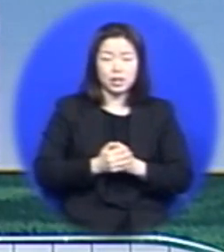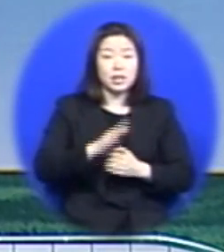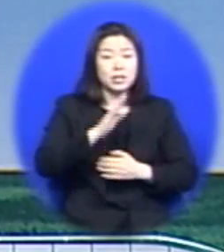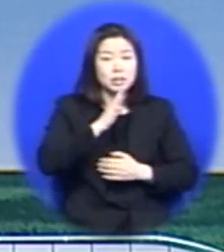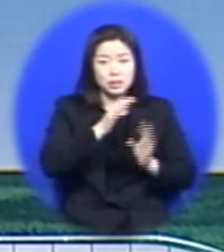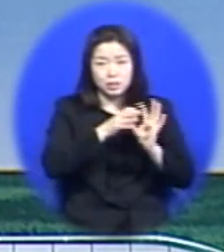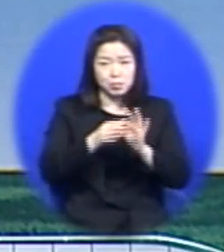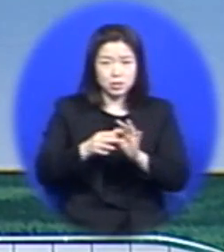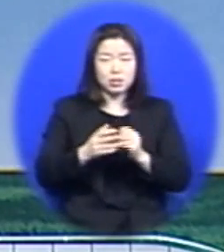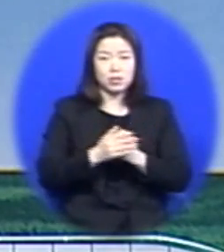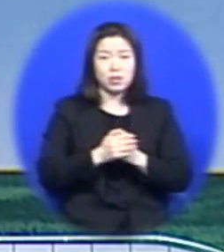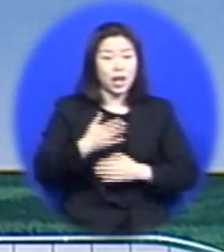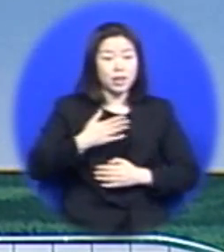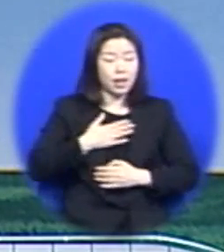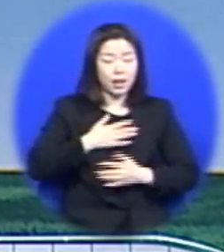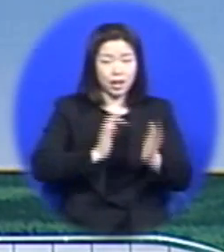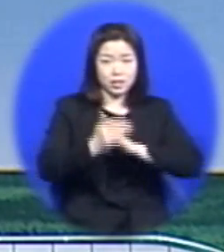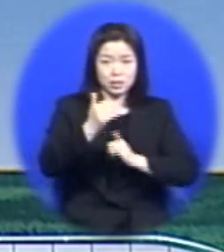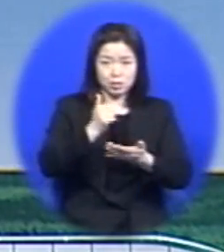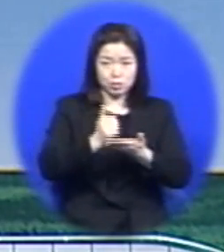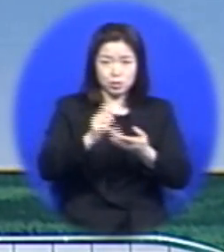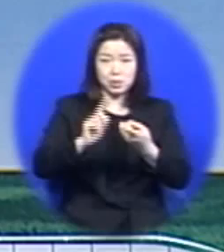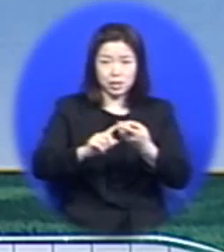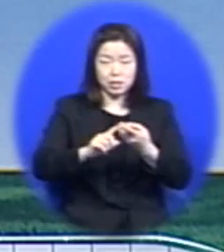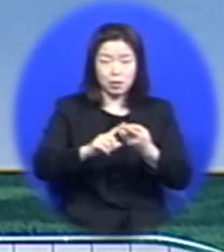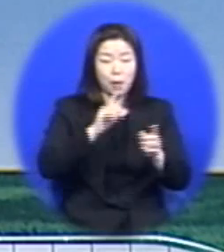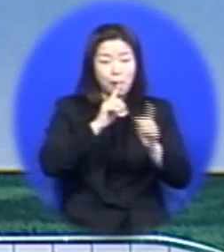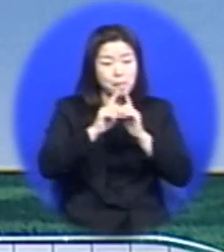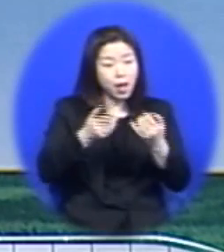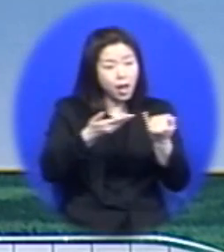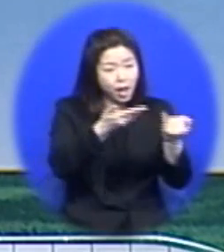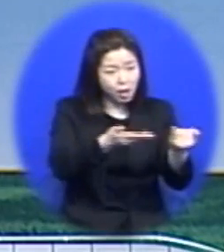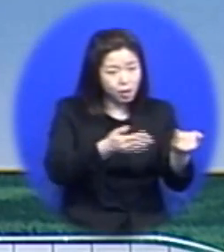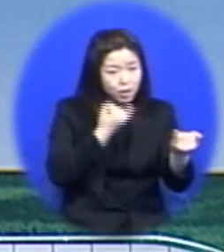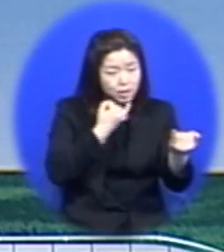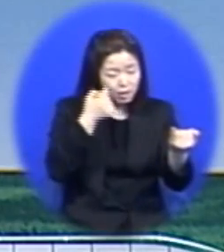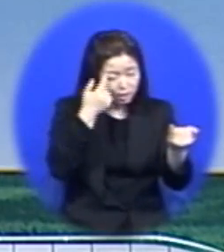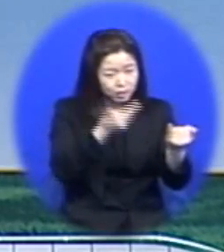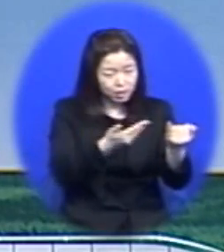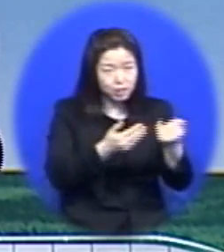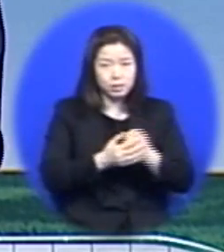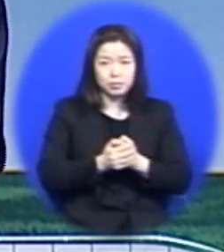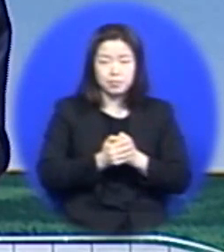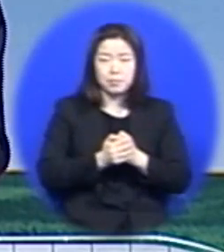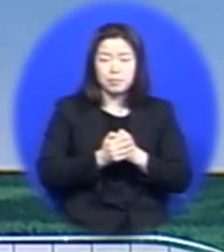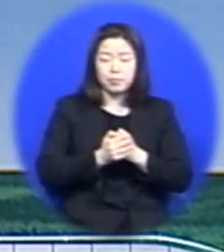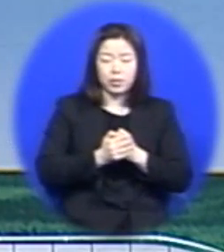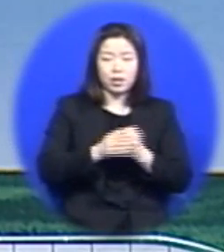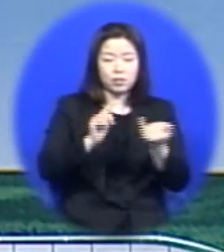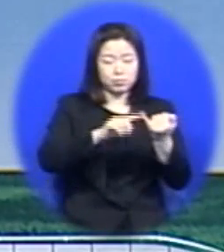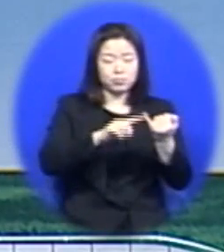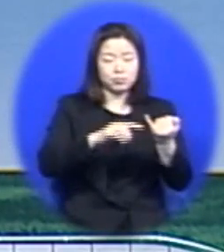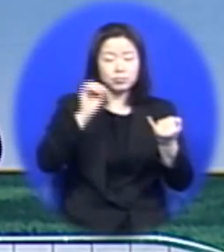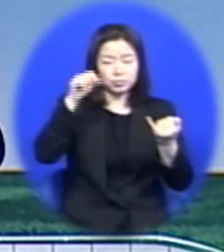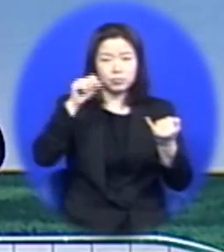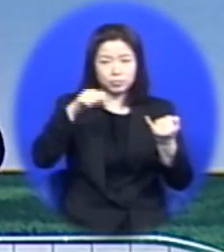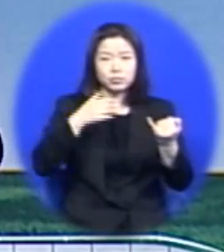그러면서 내가 예수님에 대해서 이야기해 줘도 되겠니? 그러더라. 스테바니가 그렇게 하라고